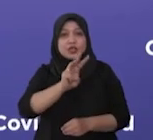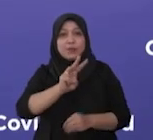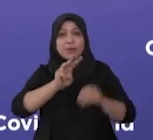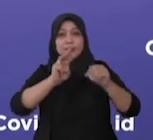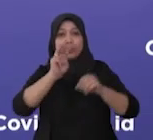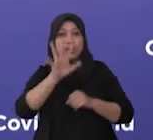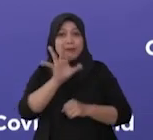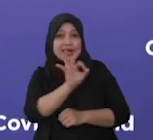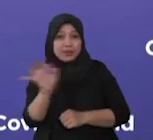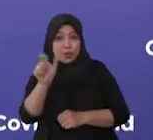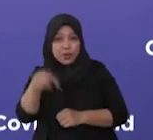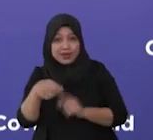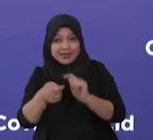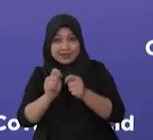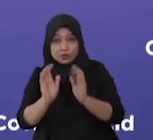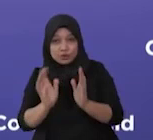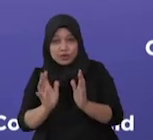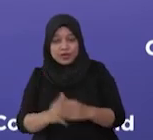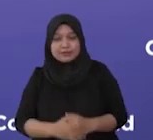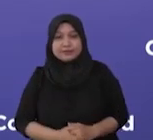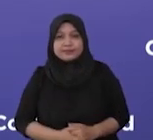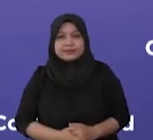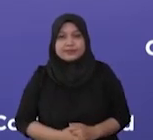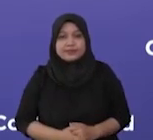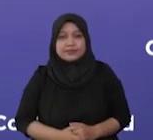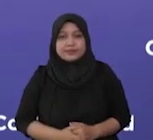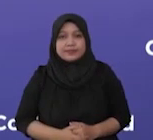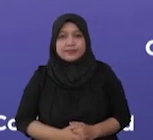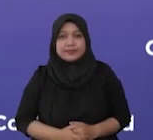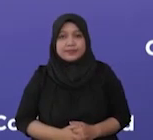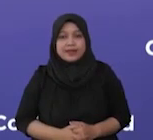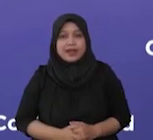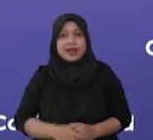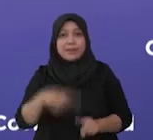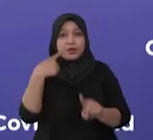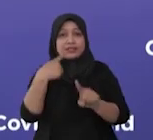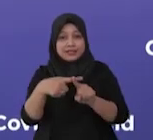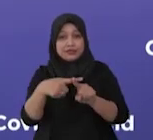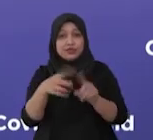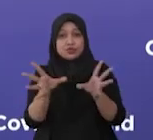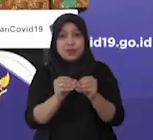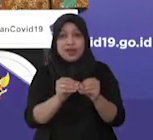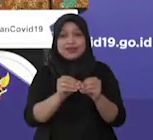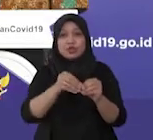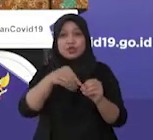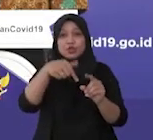725 orang yang kita periksa hasil positif yang kita dapatkan adalah